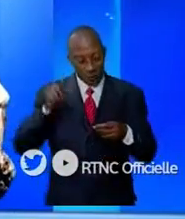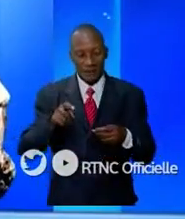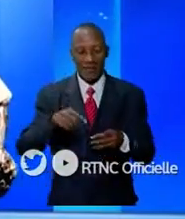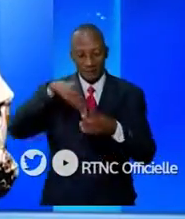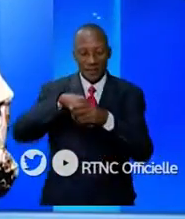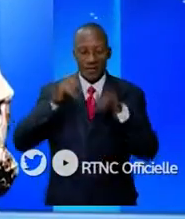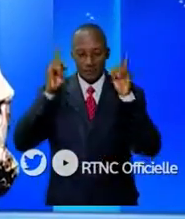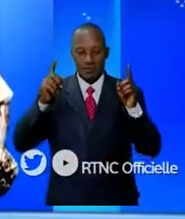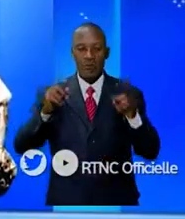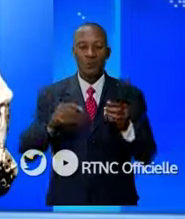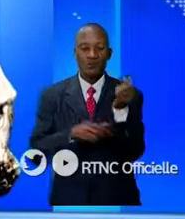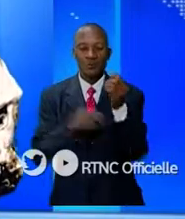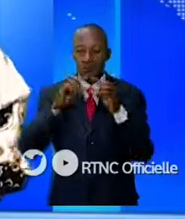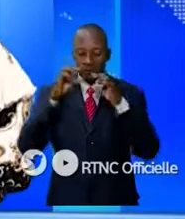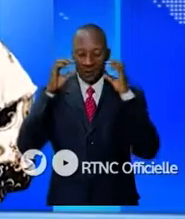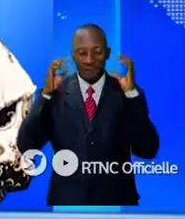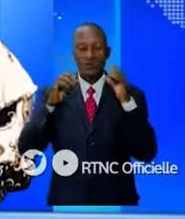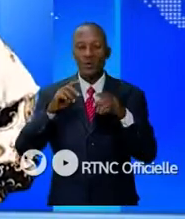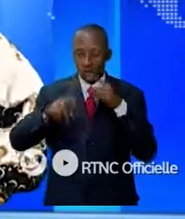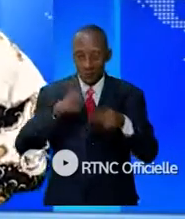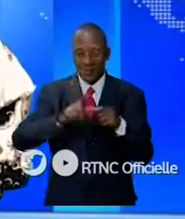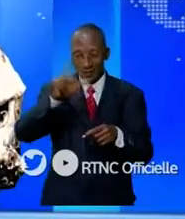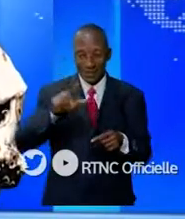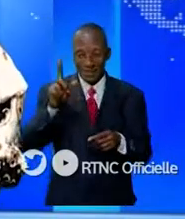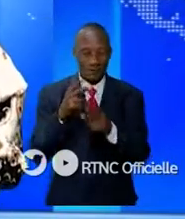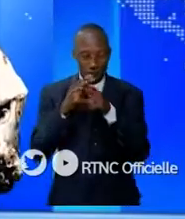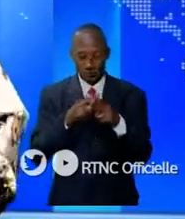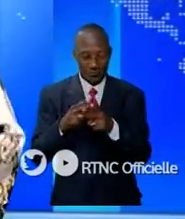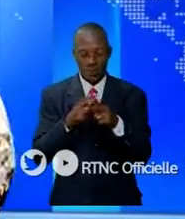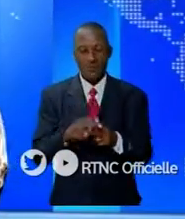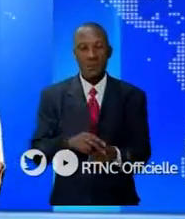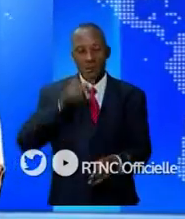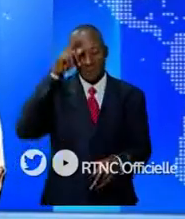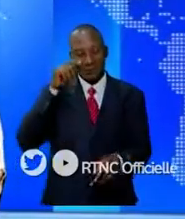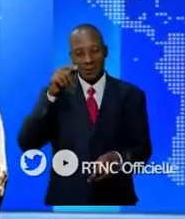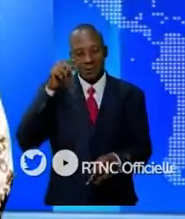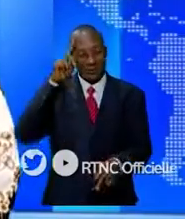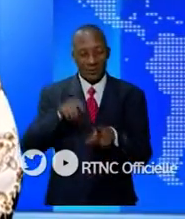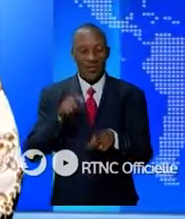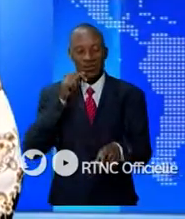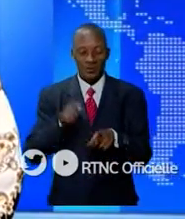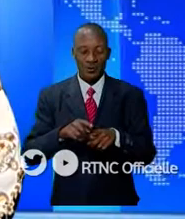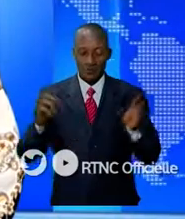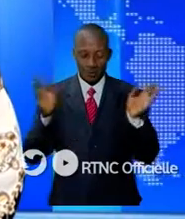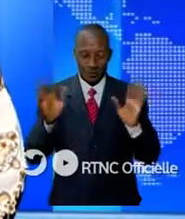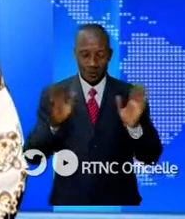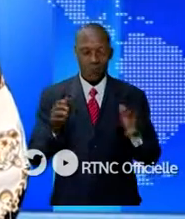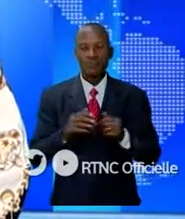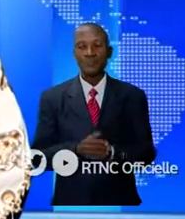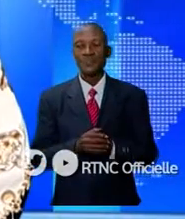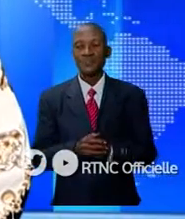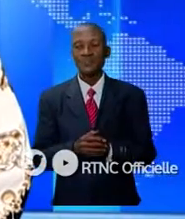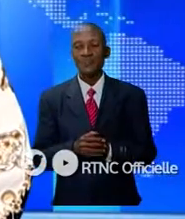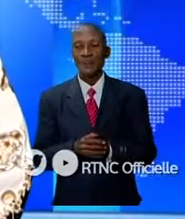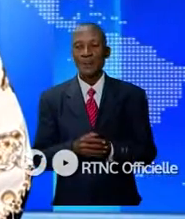travers la capitale. Mesdames et messieurs, bonsoir. Pour en savoir plus, restez avec nous dans ces journaux. La 17e